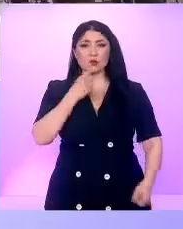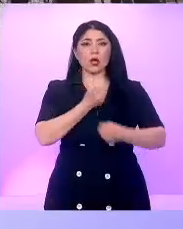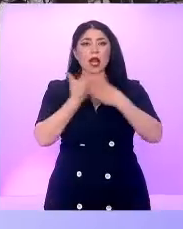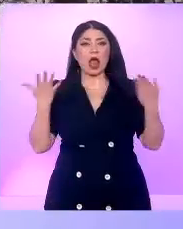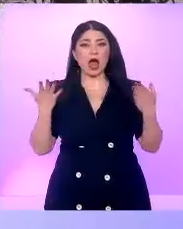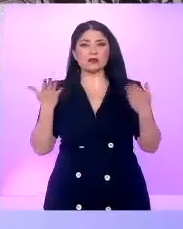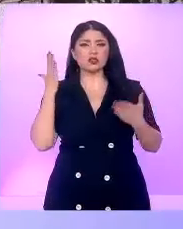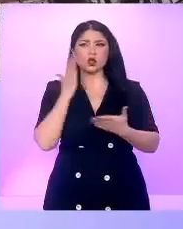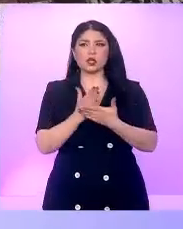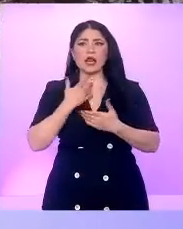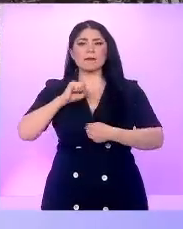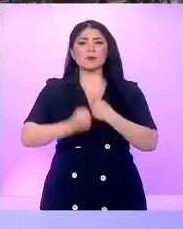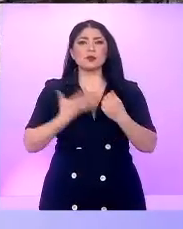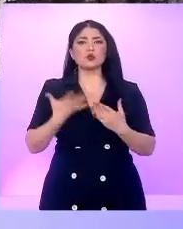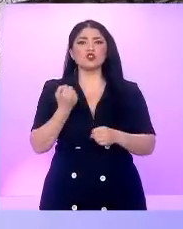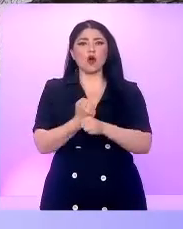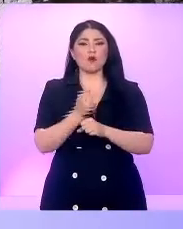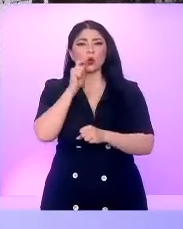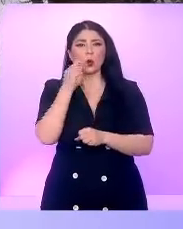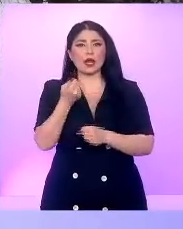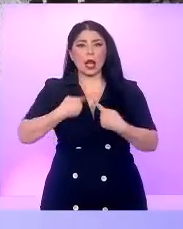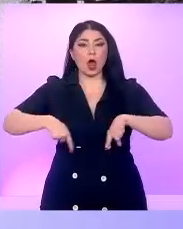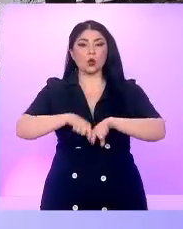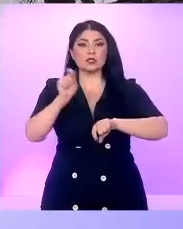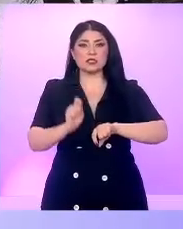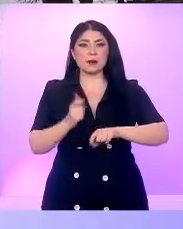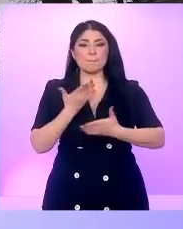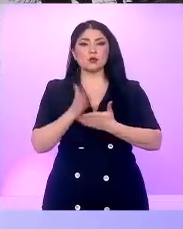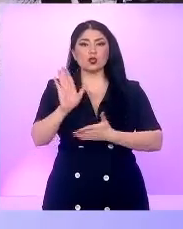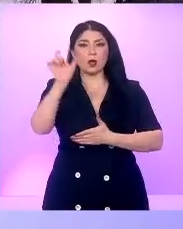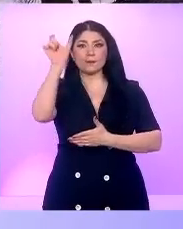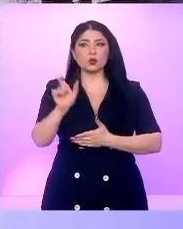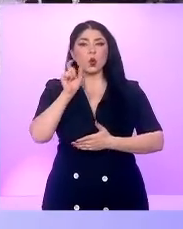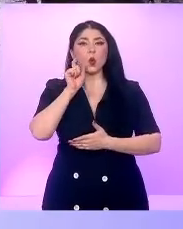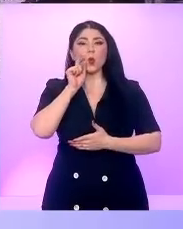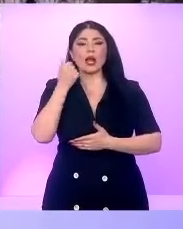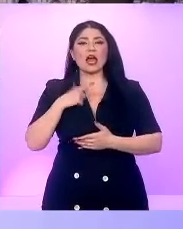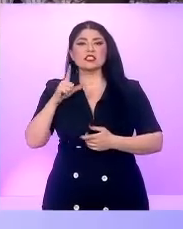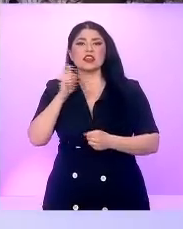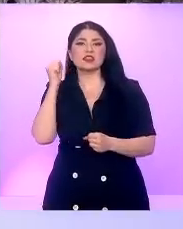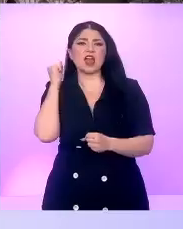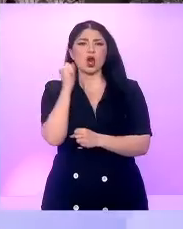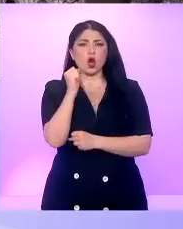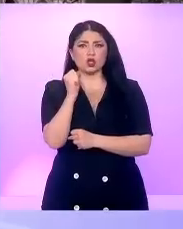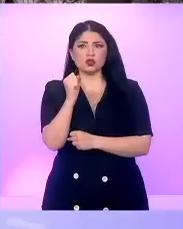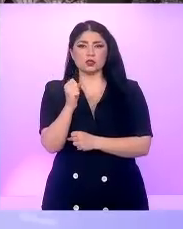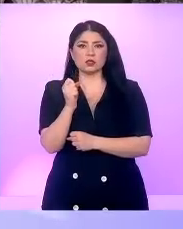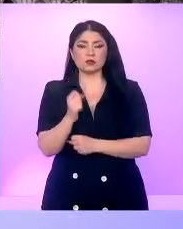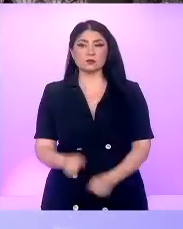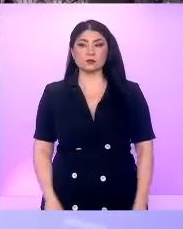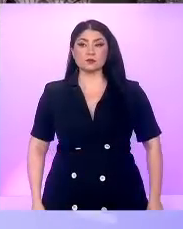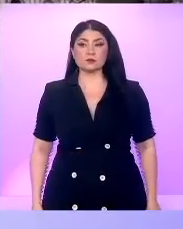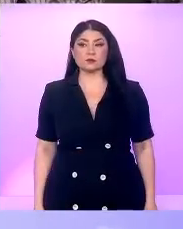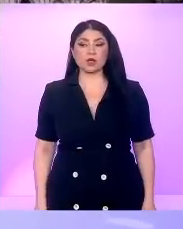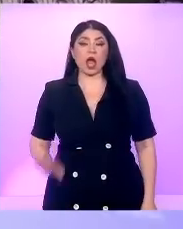ne-am răzbunat pentru ce au făcut ucrainenii la noi în țară, pentru acei ucraineni teroriști, actele teroriste de la noi din țară.